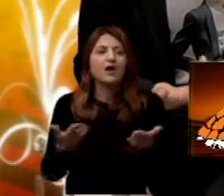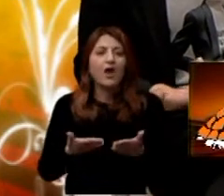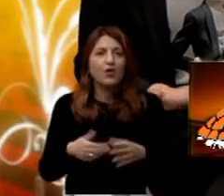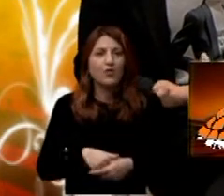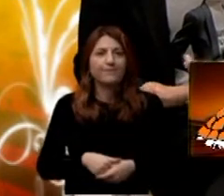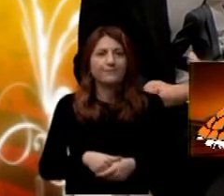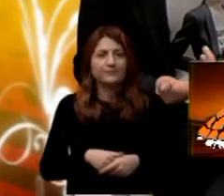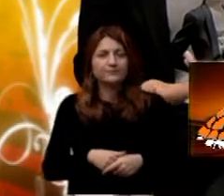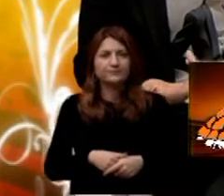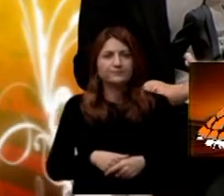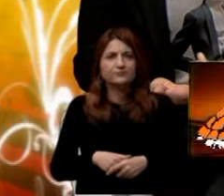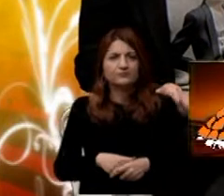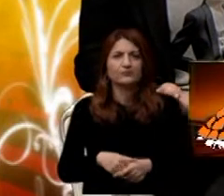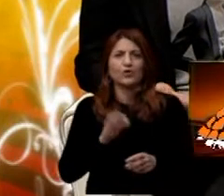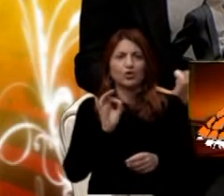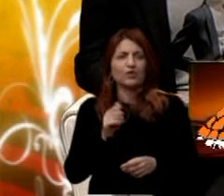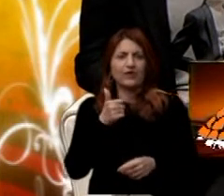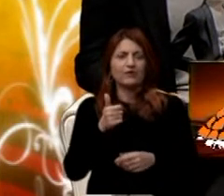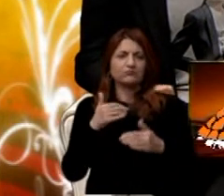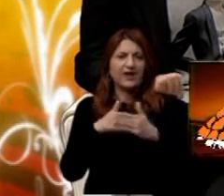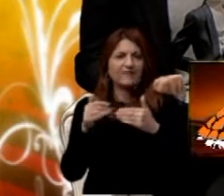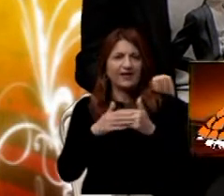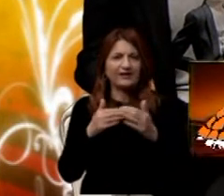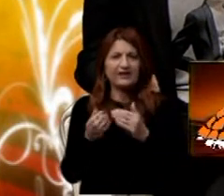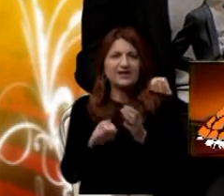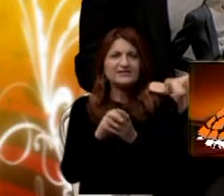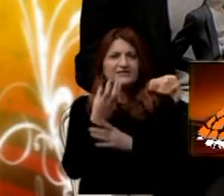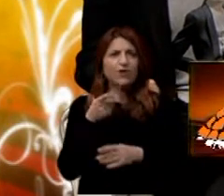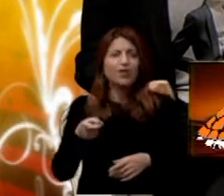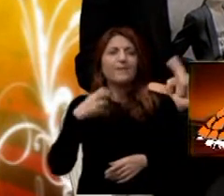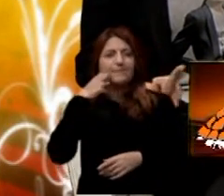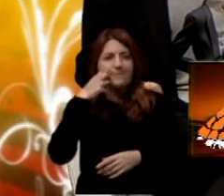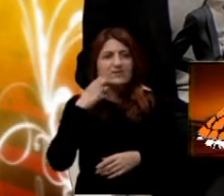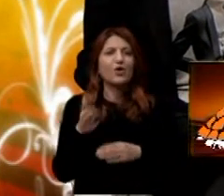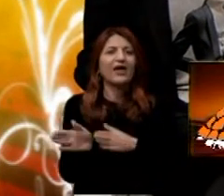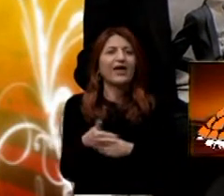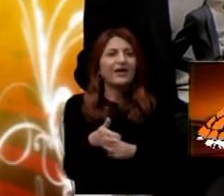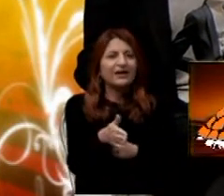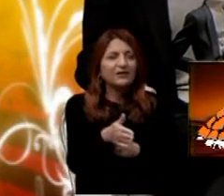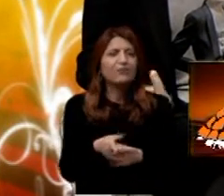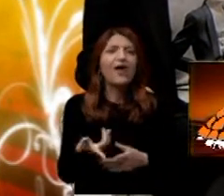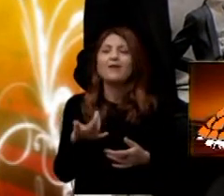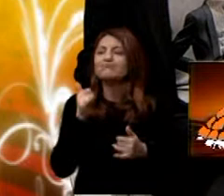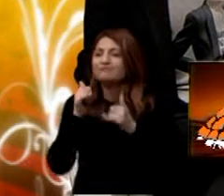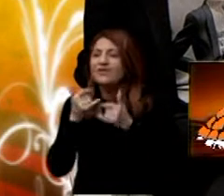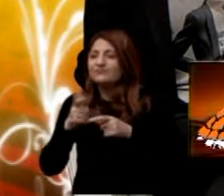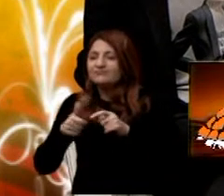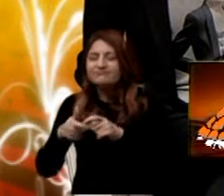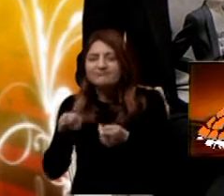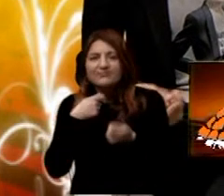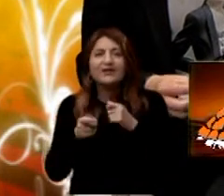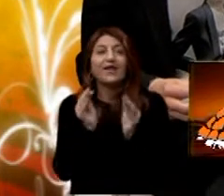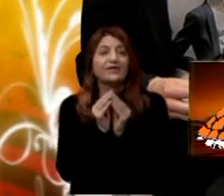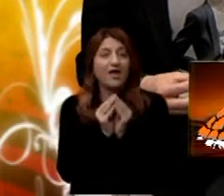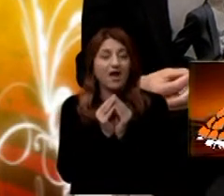recimo dobre i kvalitetne izvore proteina, to su vam naravno meso, to je riba, to su mliječni proizvodi, to